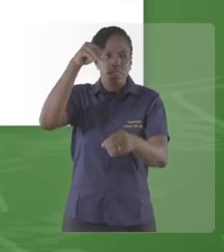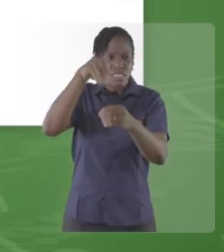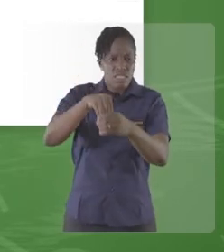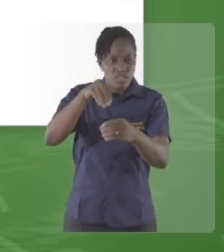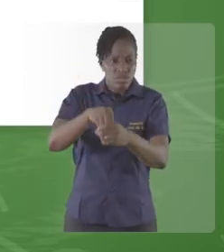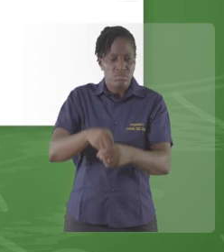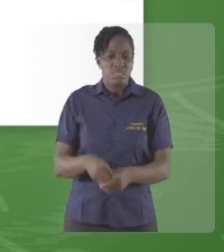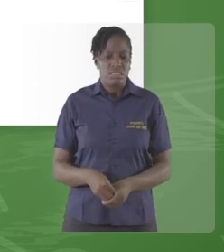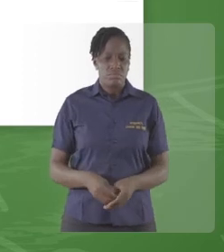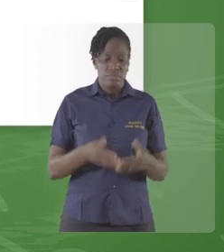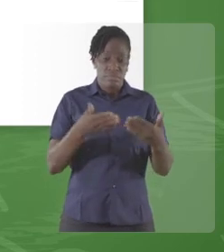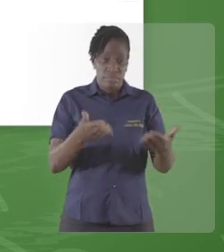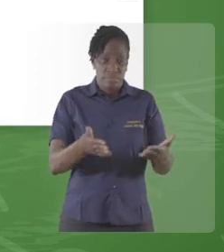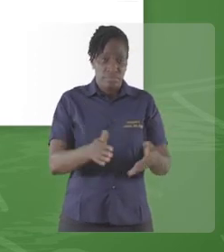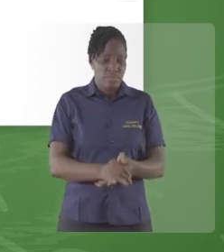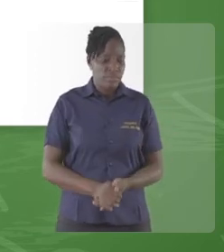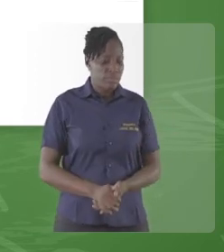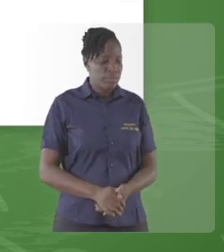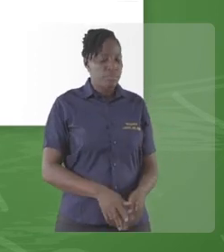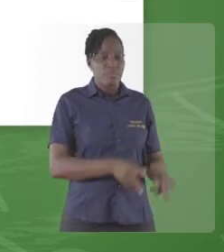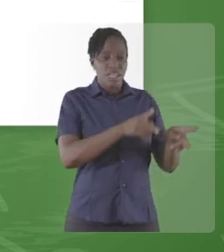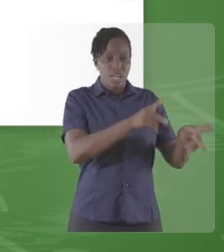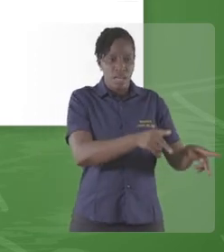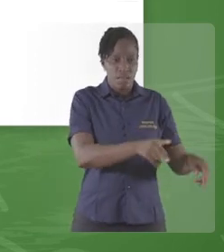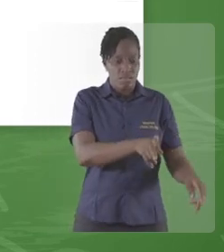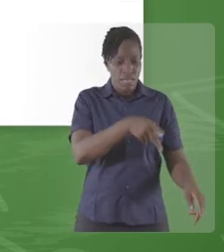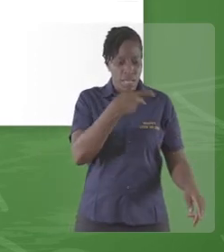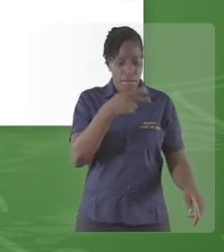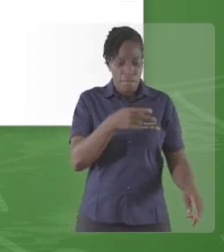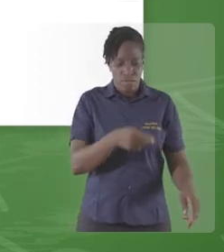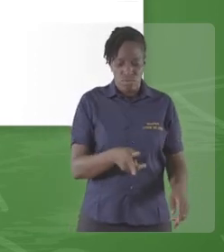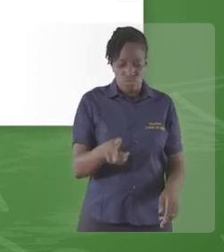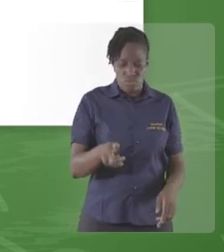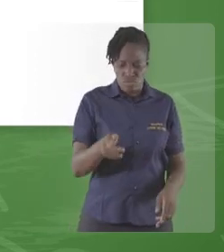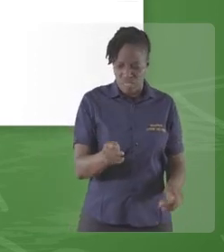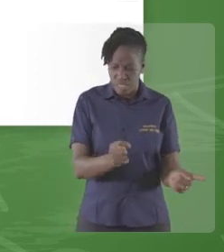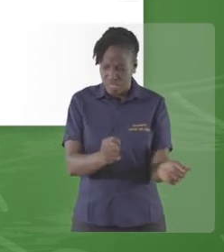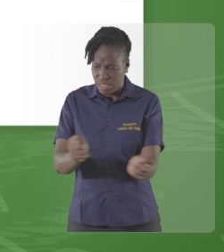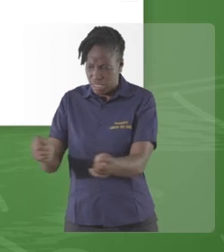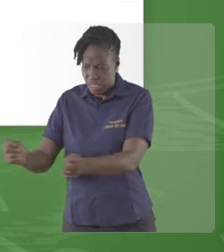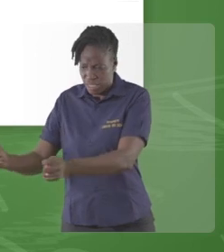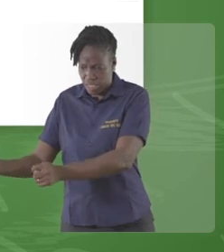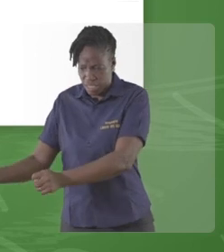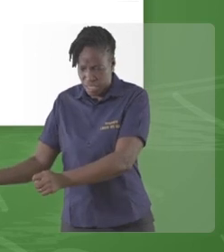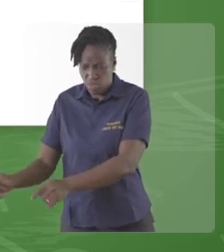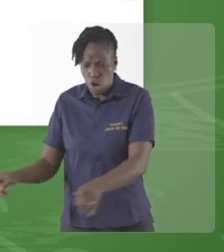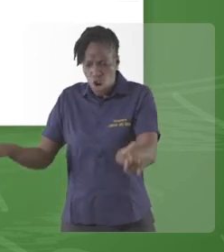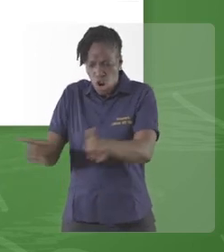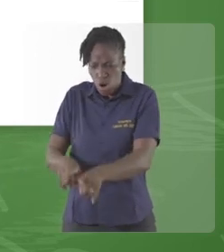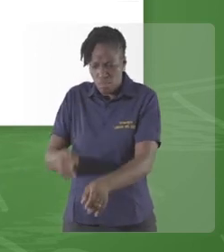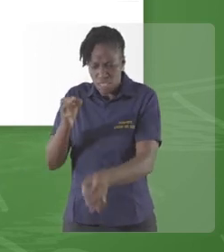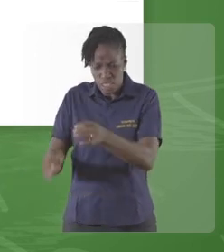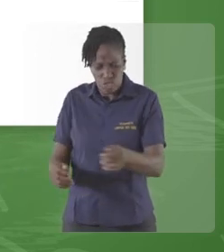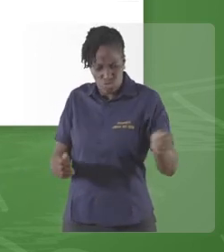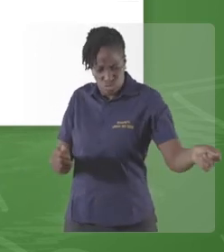un discours dans lequel on rapporte indirectement les paroles prononcées par un locuteur comme